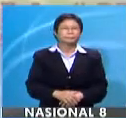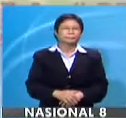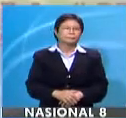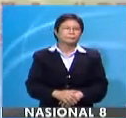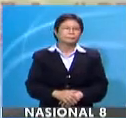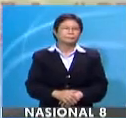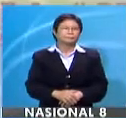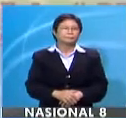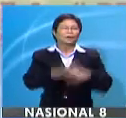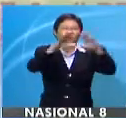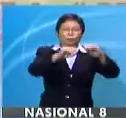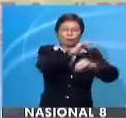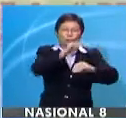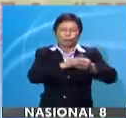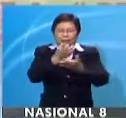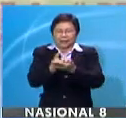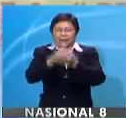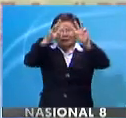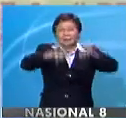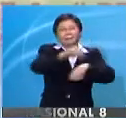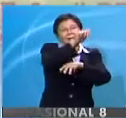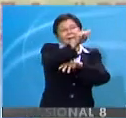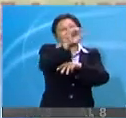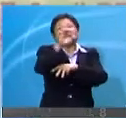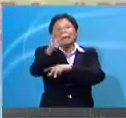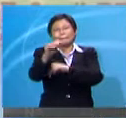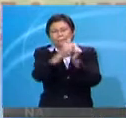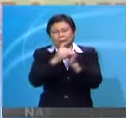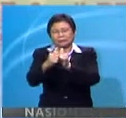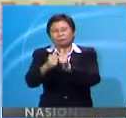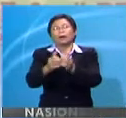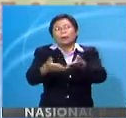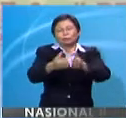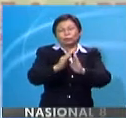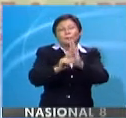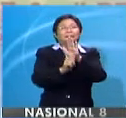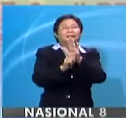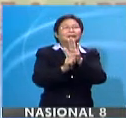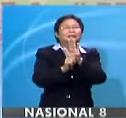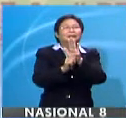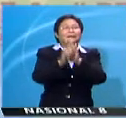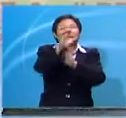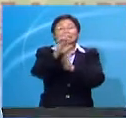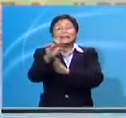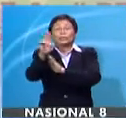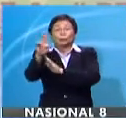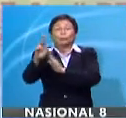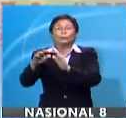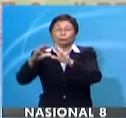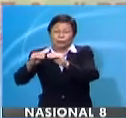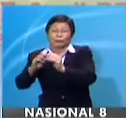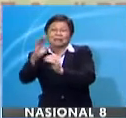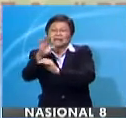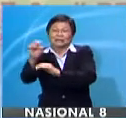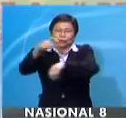Baiklah saudara, mesyuarat Menteri Ekonomi ASEAN AEM bersama Pesuruhjaya Perdagangan Kesatuan Eropah EU yang